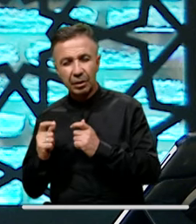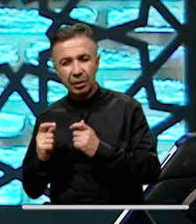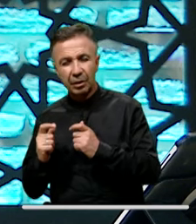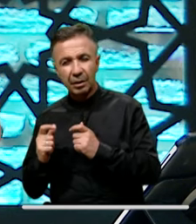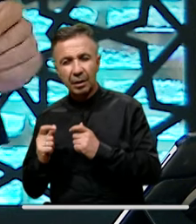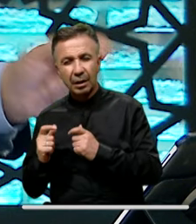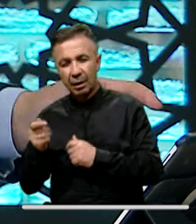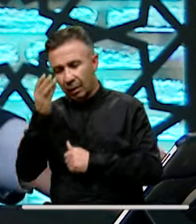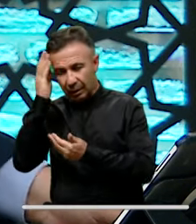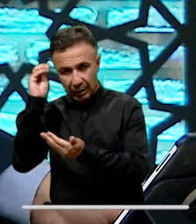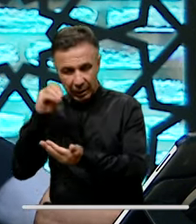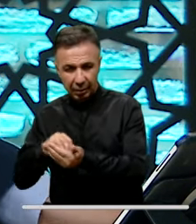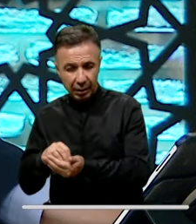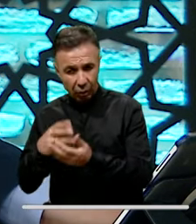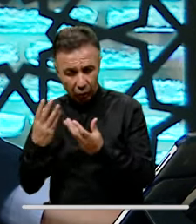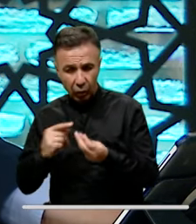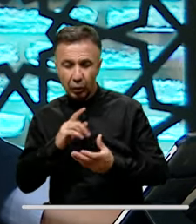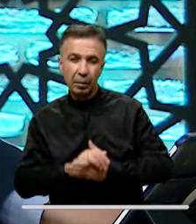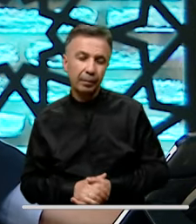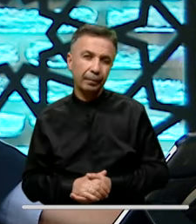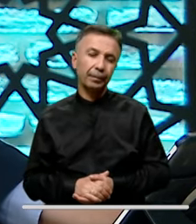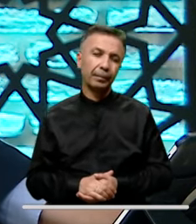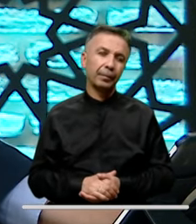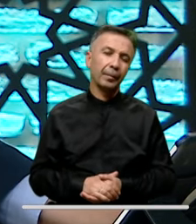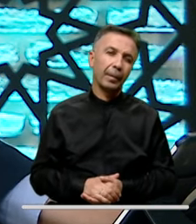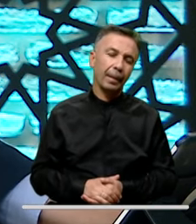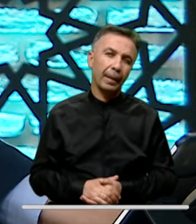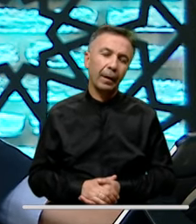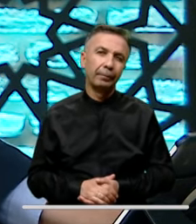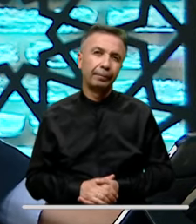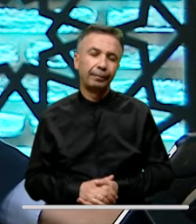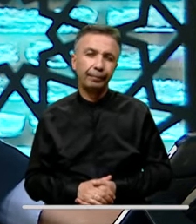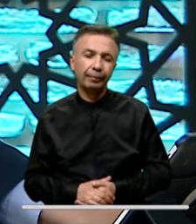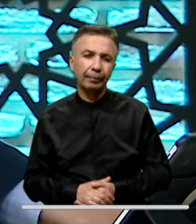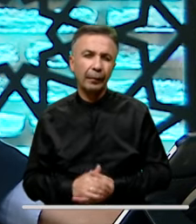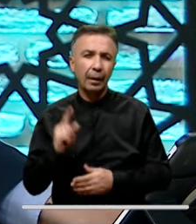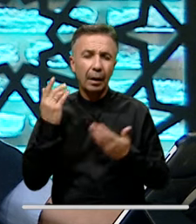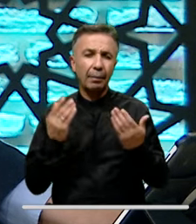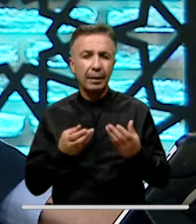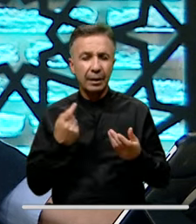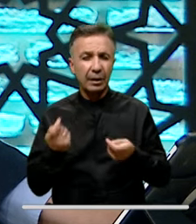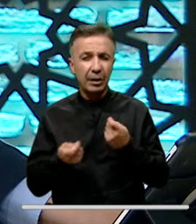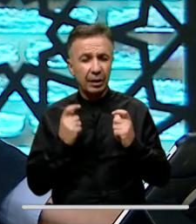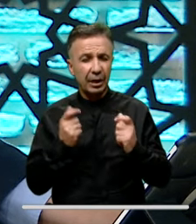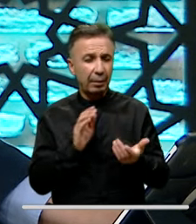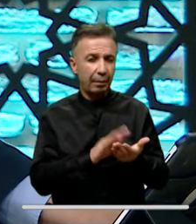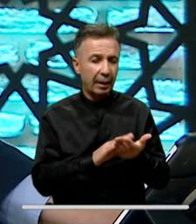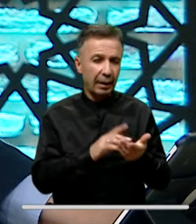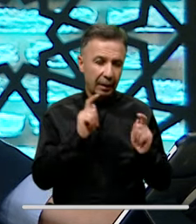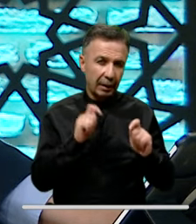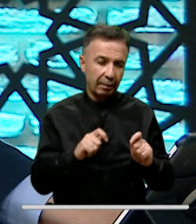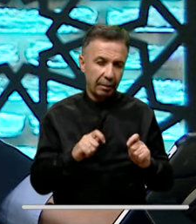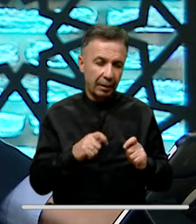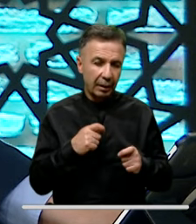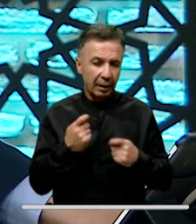verebilir miyiz? Yani bir sadaka verdik ihtiyaç sahibi bir kardeşimize ama niyetimiz şuydu. Ya Rabbi işlerimi bereketli kıl, işte iş yerimi